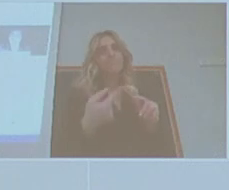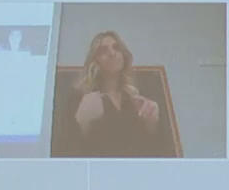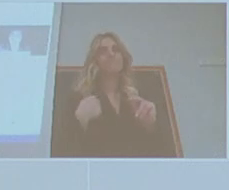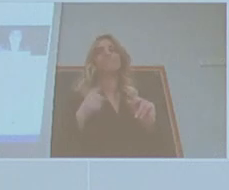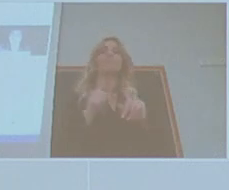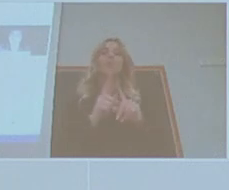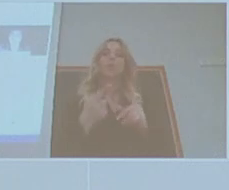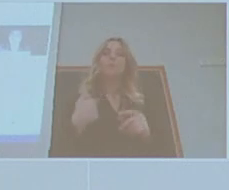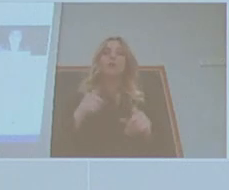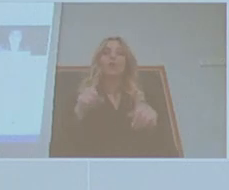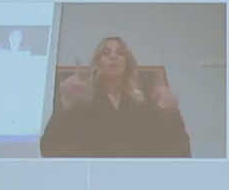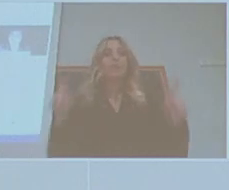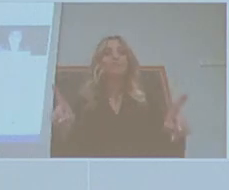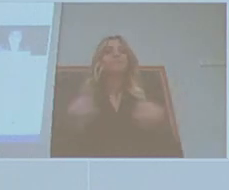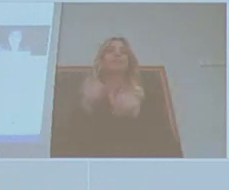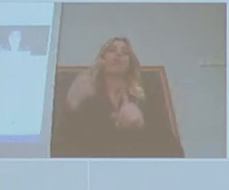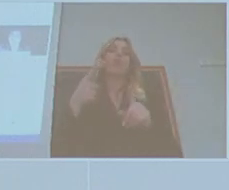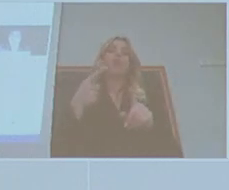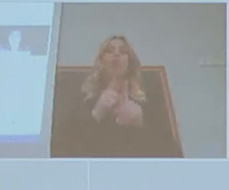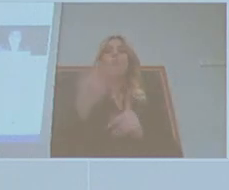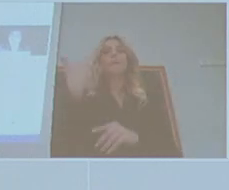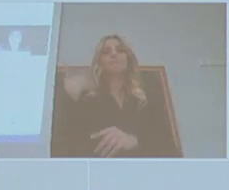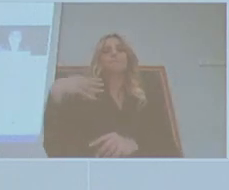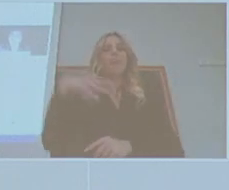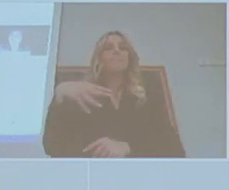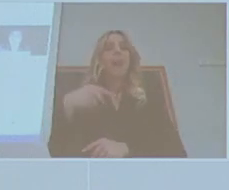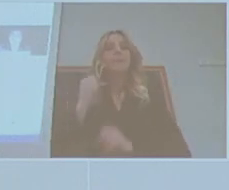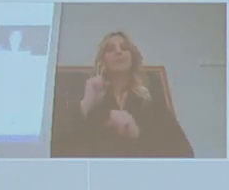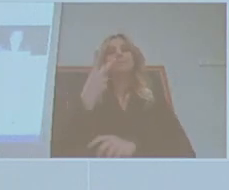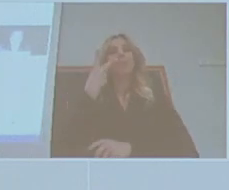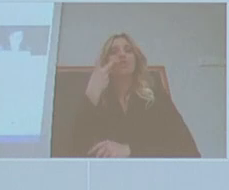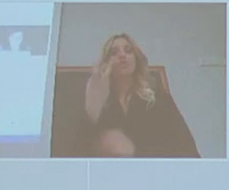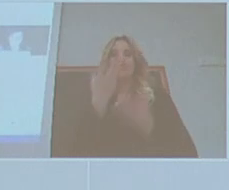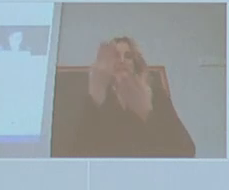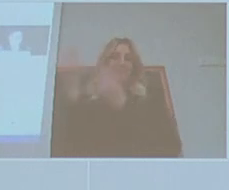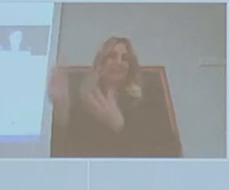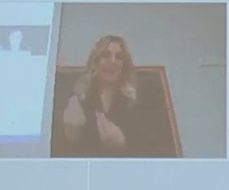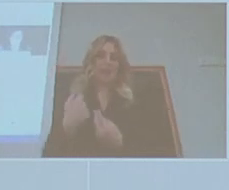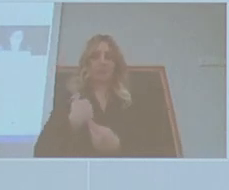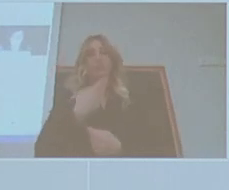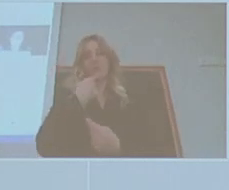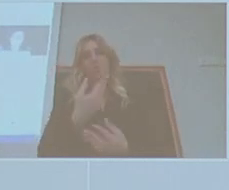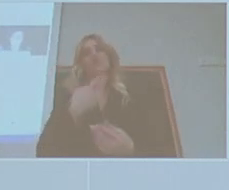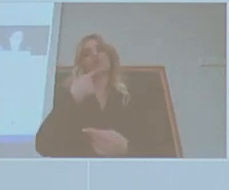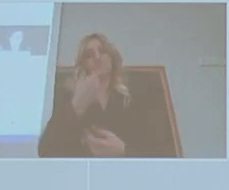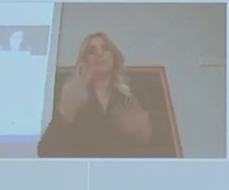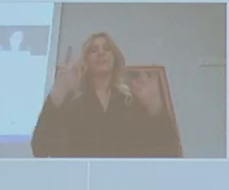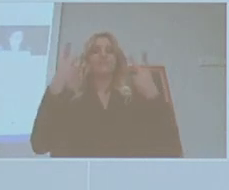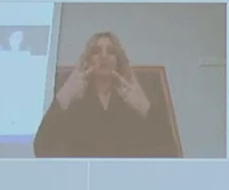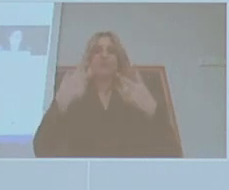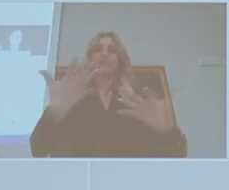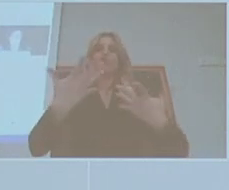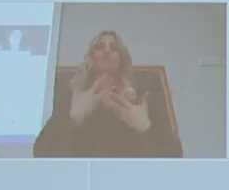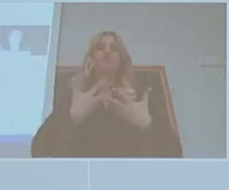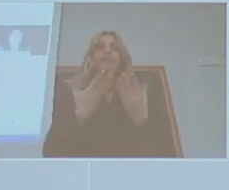è l'usuale master che possiamo trovare, e ce ne sono, vi garantisco tantissimi